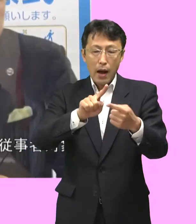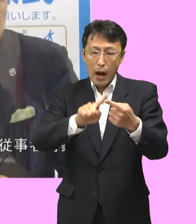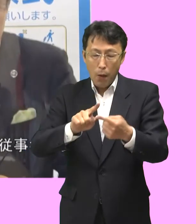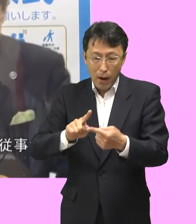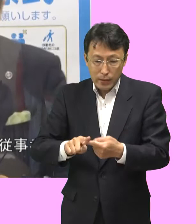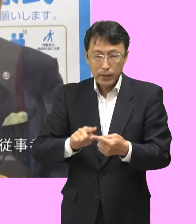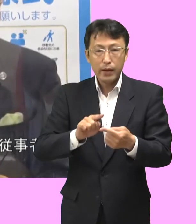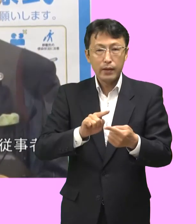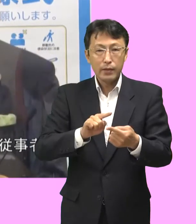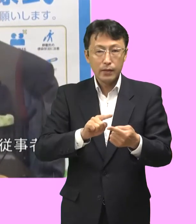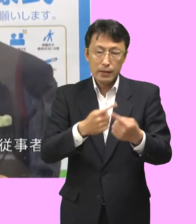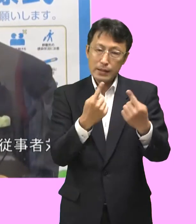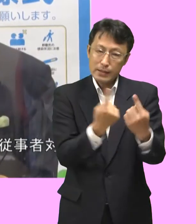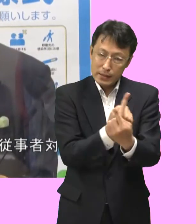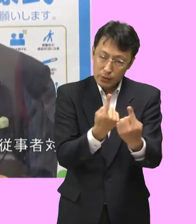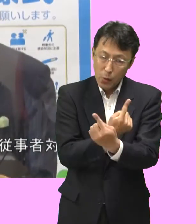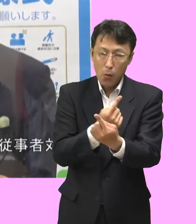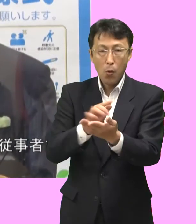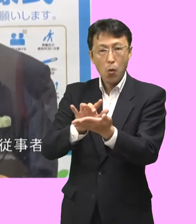合もありますので、